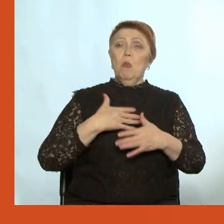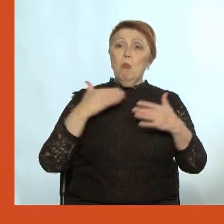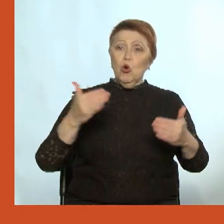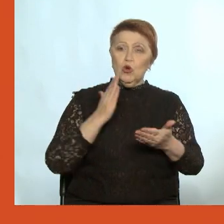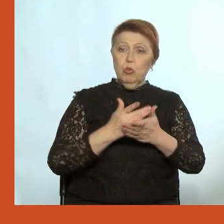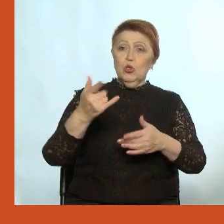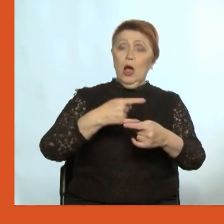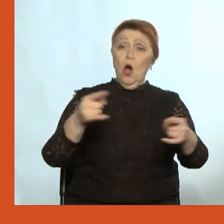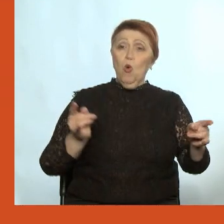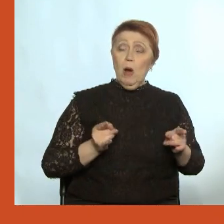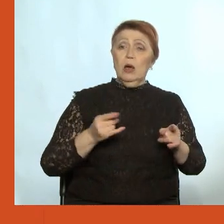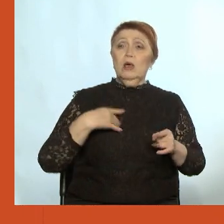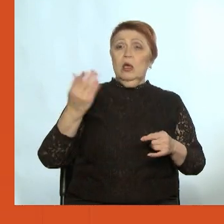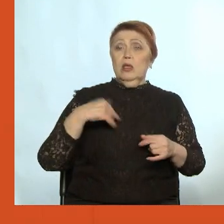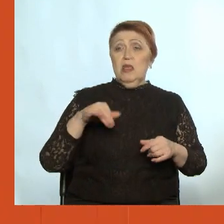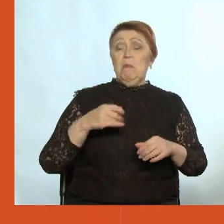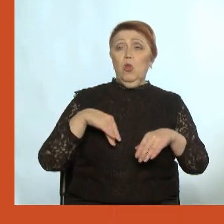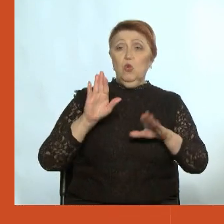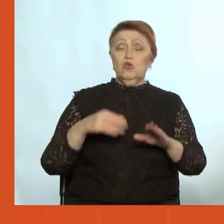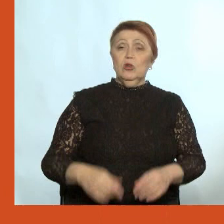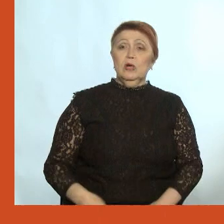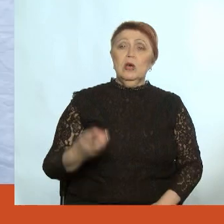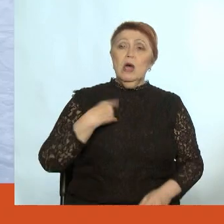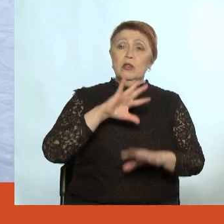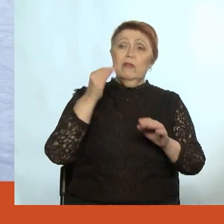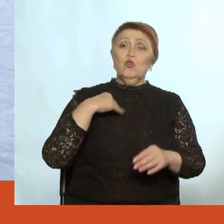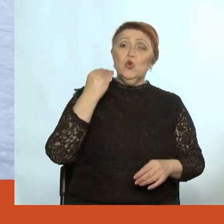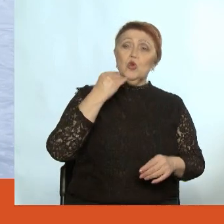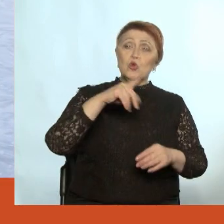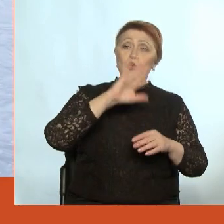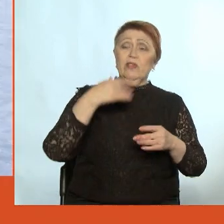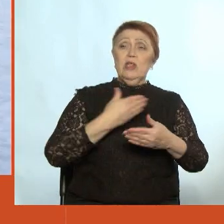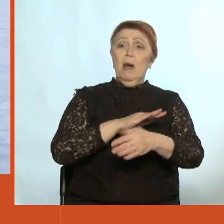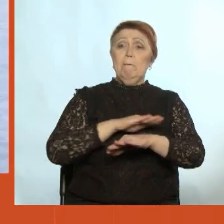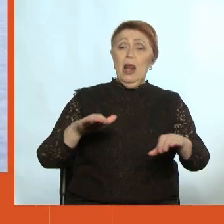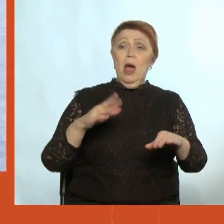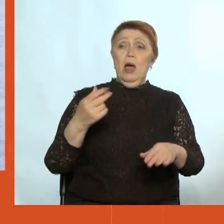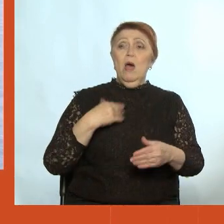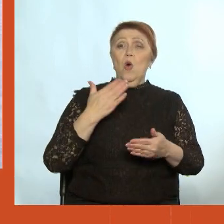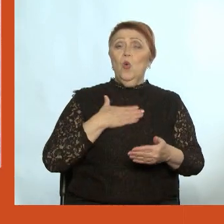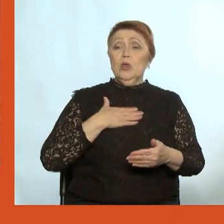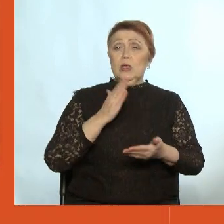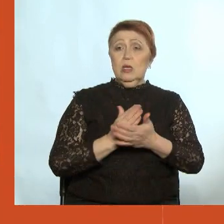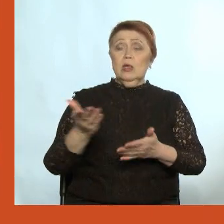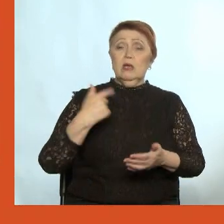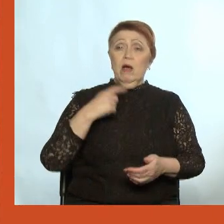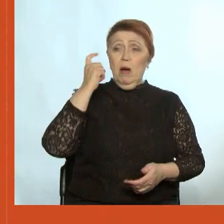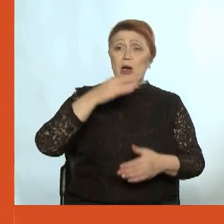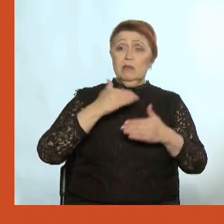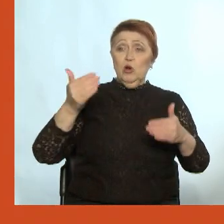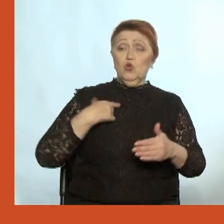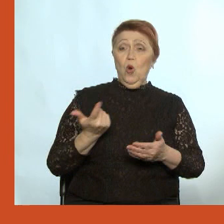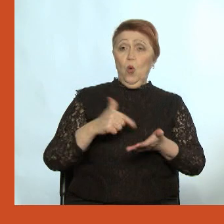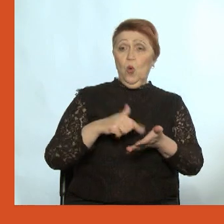все равно время у нас диктует тому, что все-таки должны быть искусственные уже поля, больше искусственных полей. У нас же есть Хабаровск, большой город, у